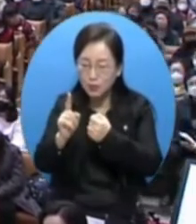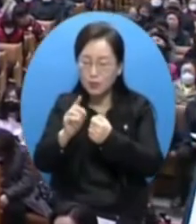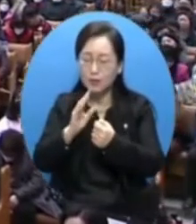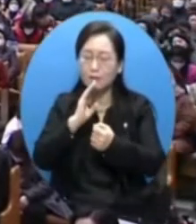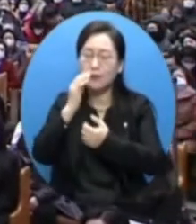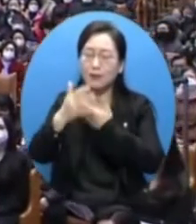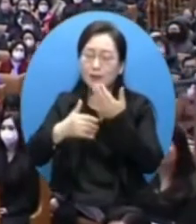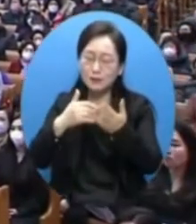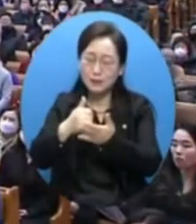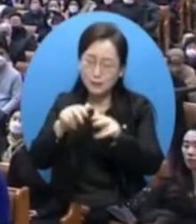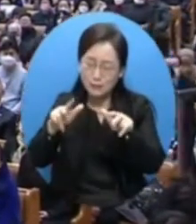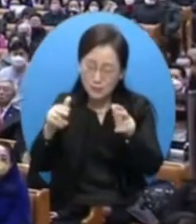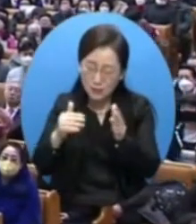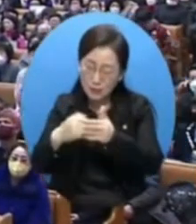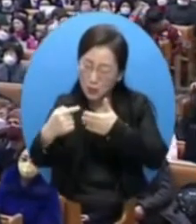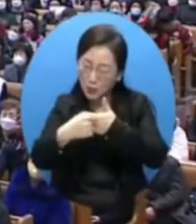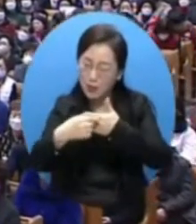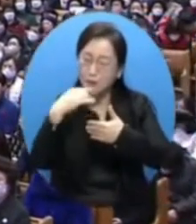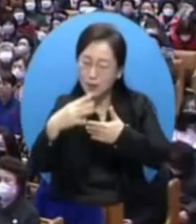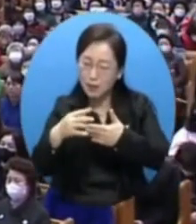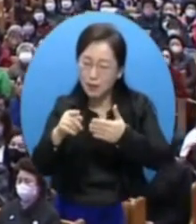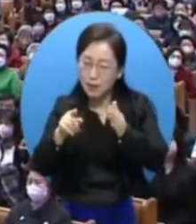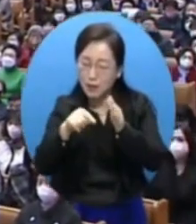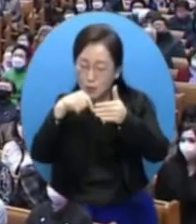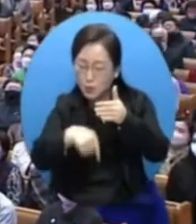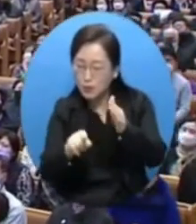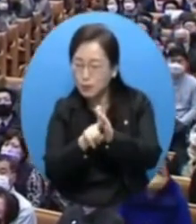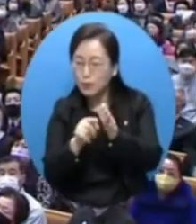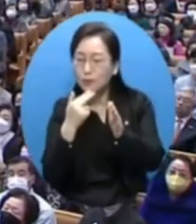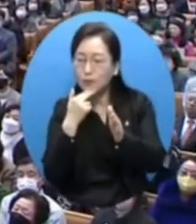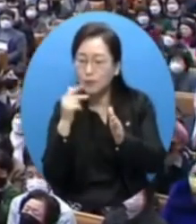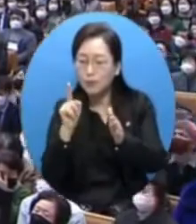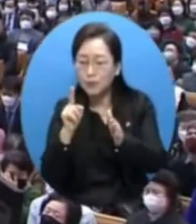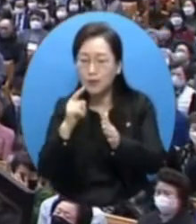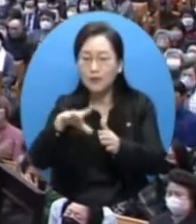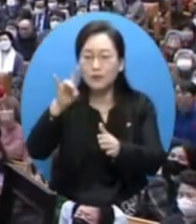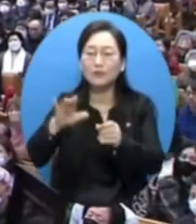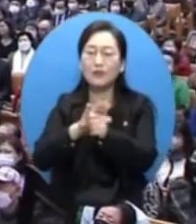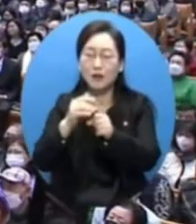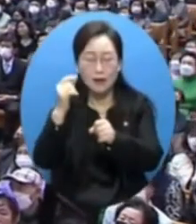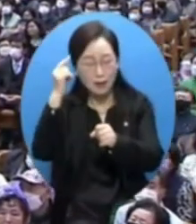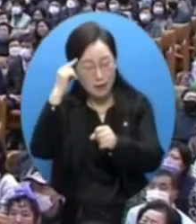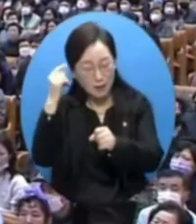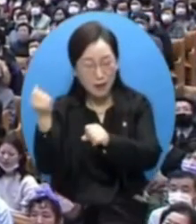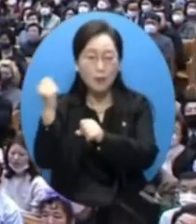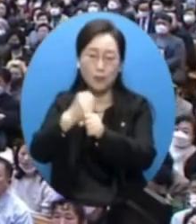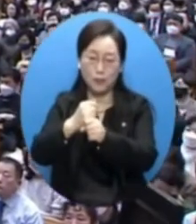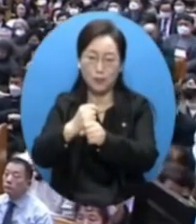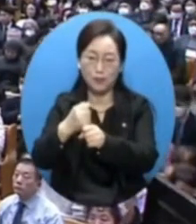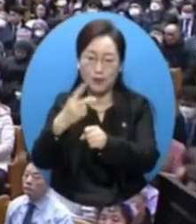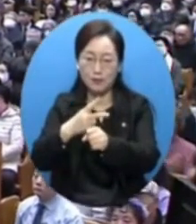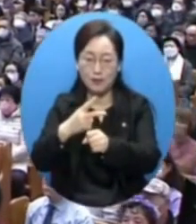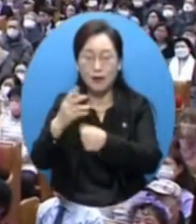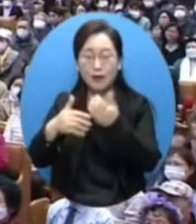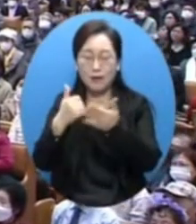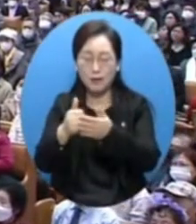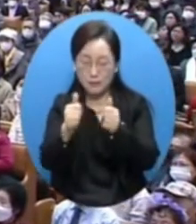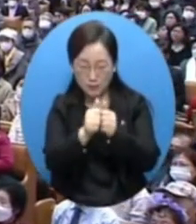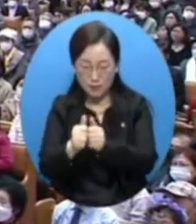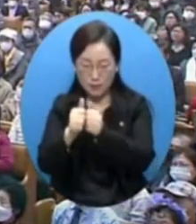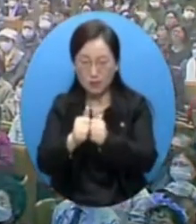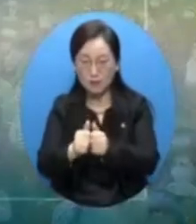눈물로 회개하며 잃어버린 첫사랑을 회복하고 새롭게 주님과의 영적인 동행을 시작합니다 그때 회개를 이렇게 고백합니다